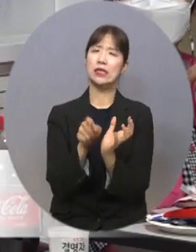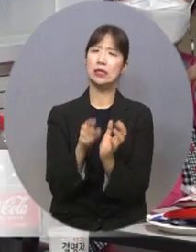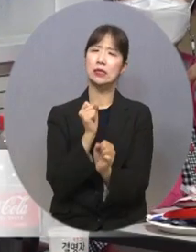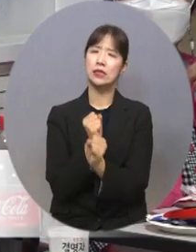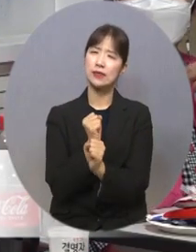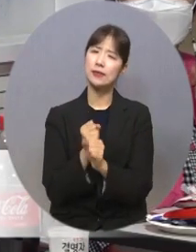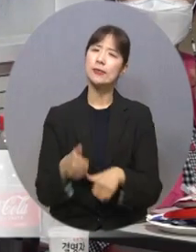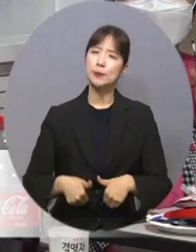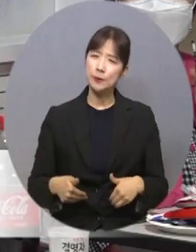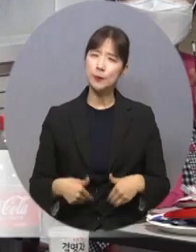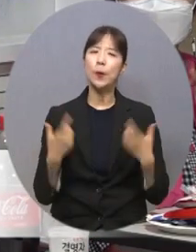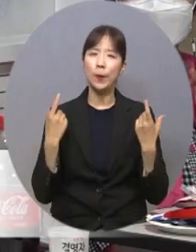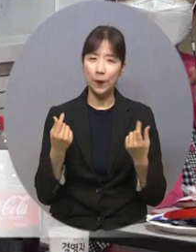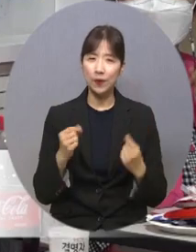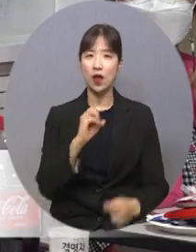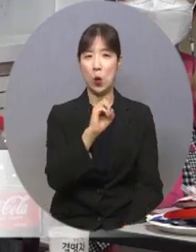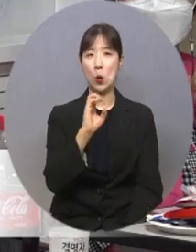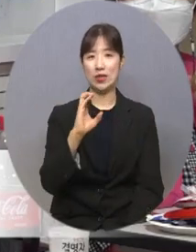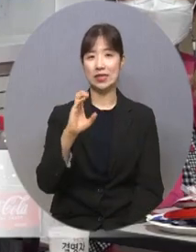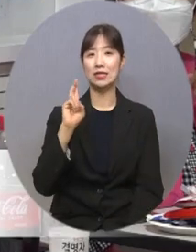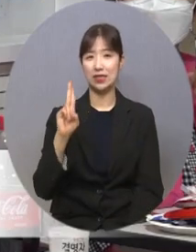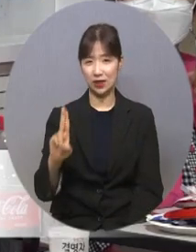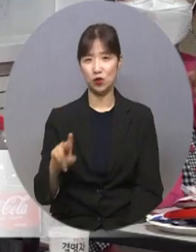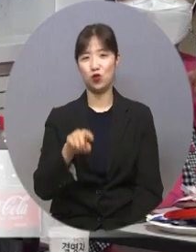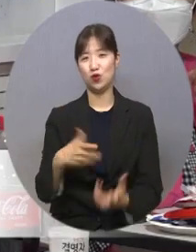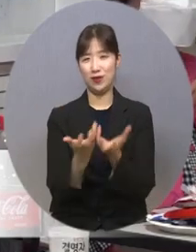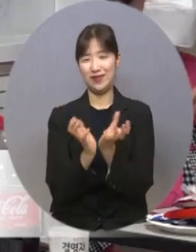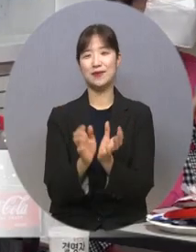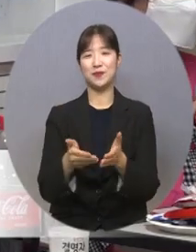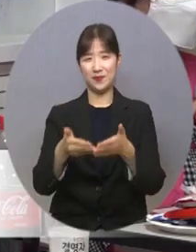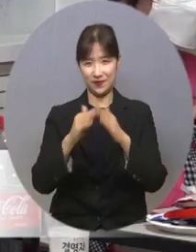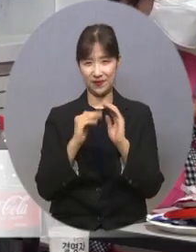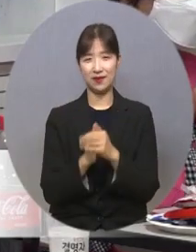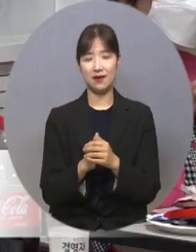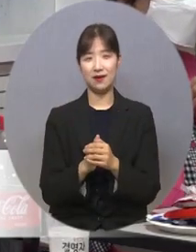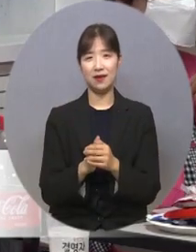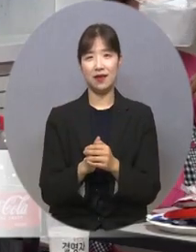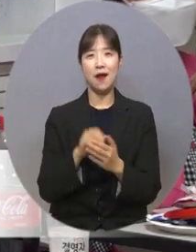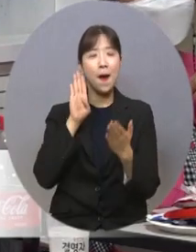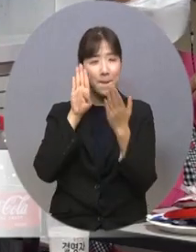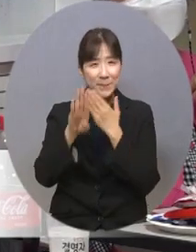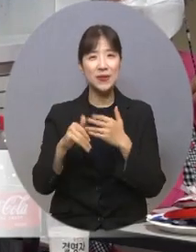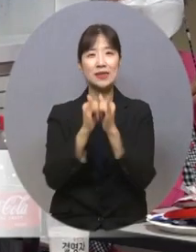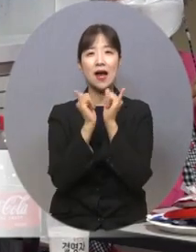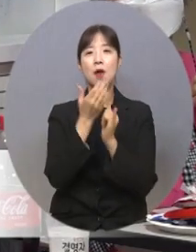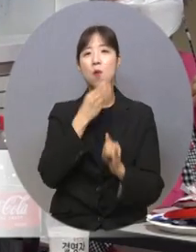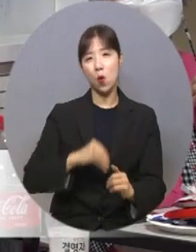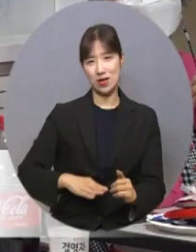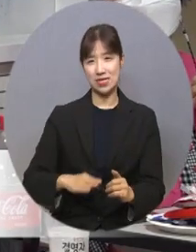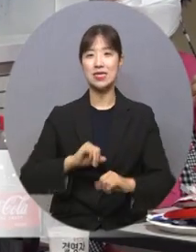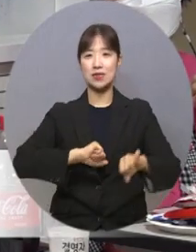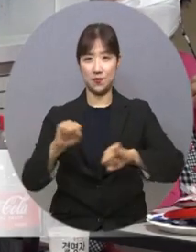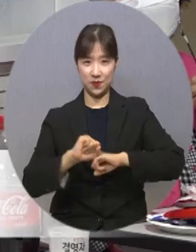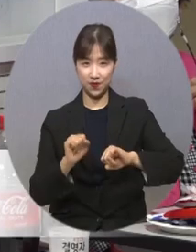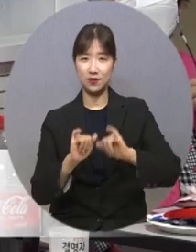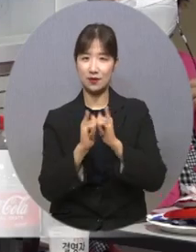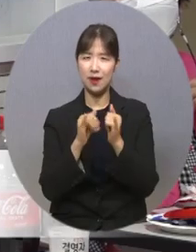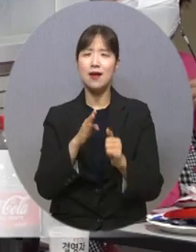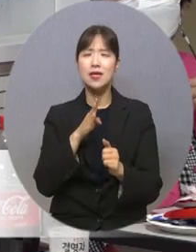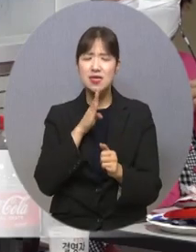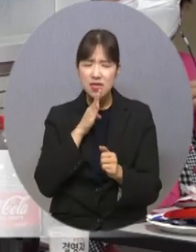생각이 들어서 OCU 사회복지봉사단을 만들게 되었습니다. 예비 사회복지사들이 진정으로